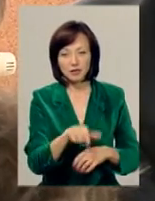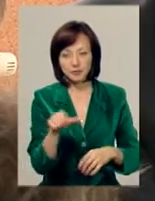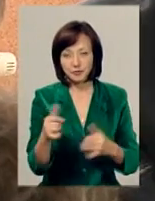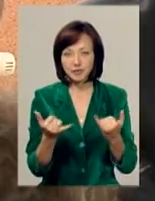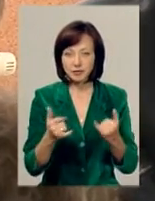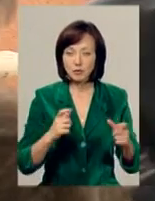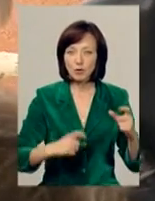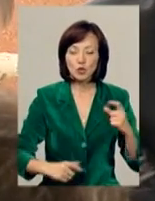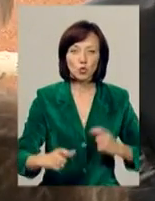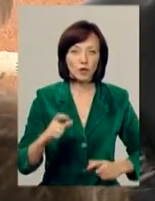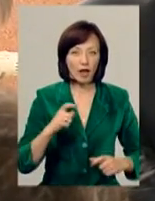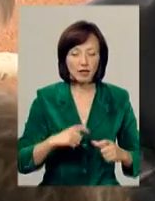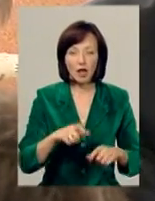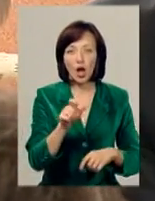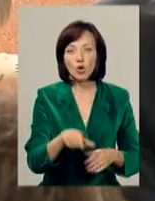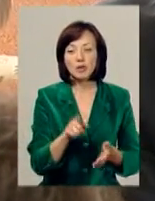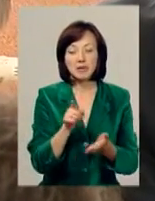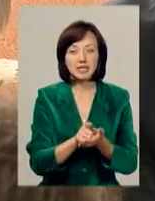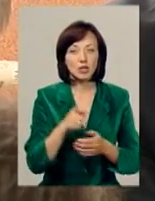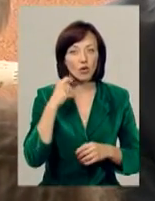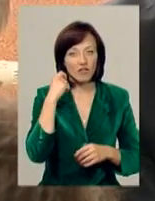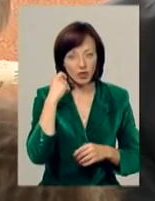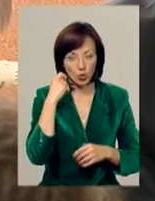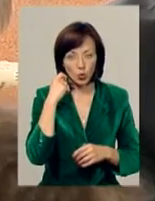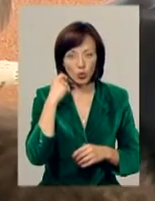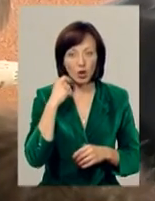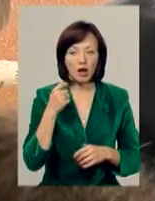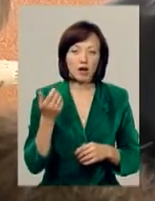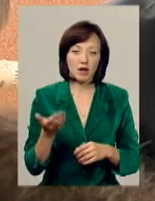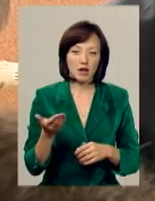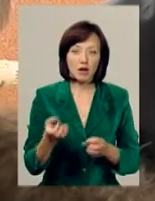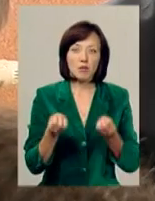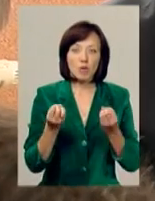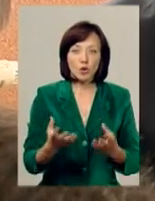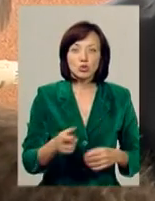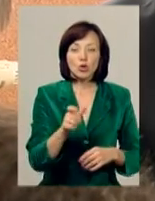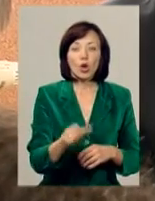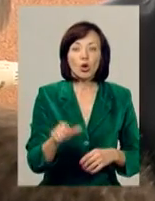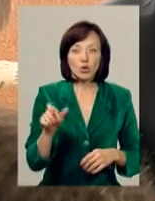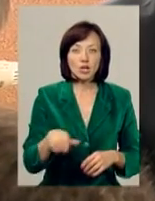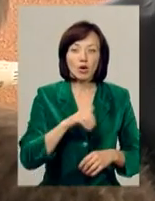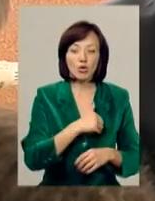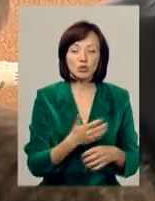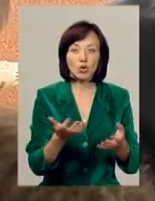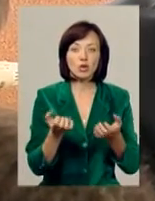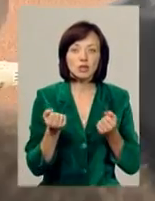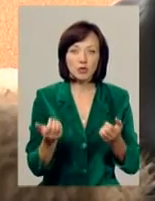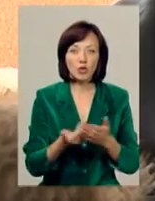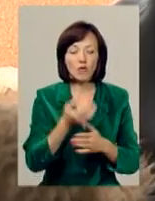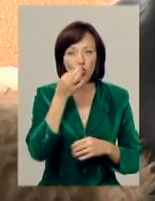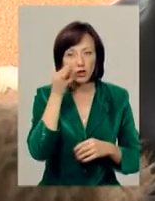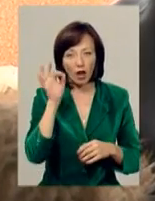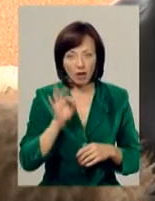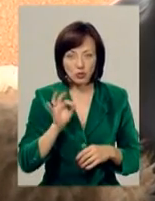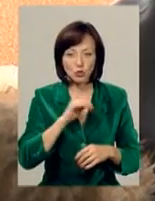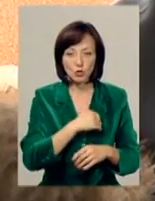наприклад студенти люди пенсійного віку і просто люди які хочуть отримати нову навичку Ми